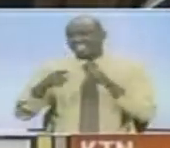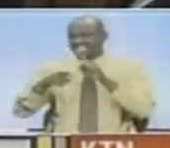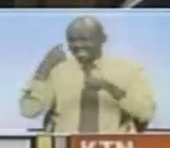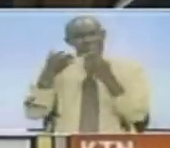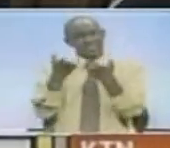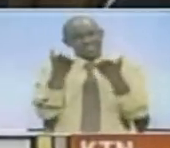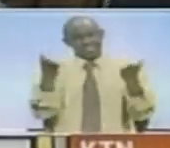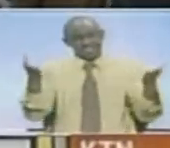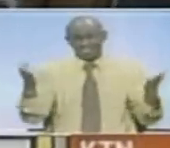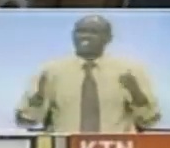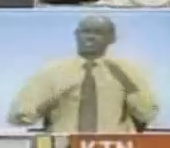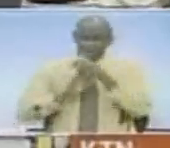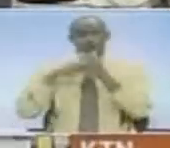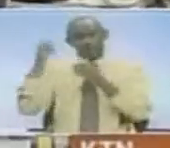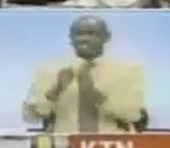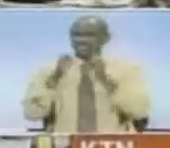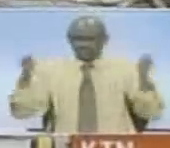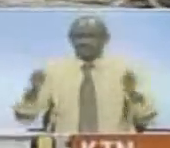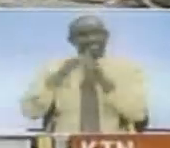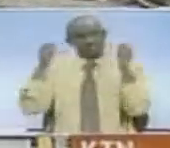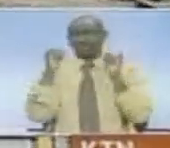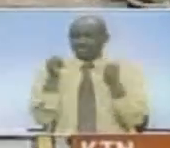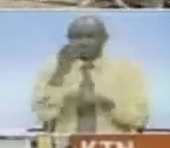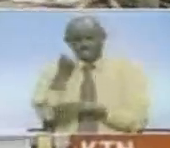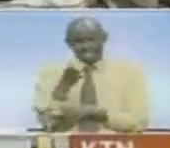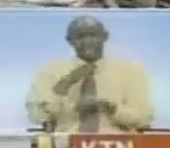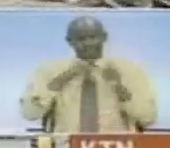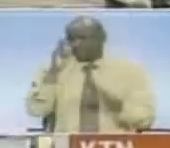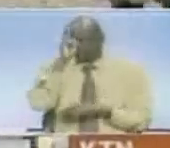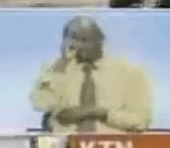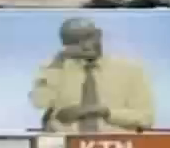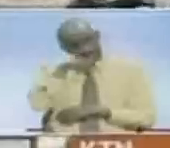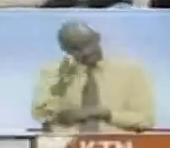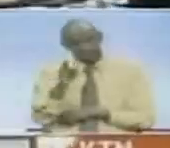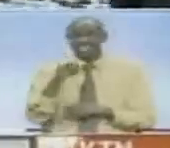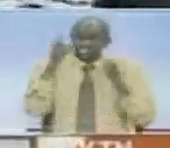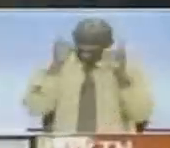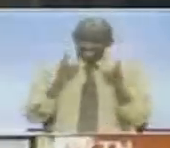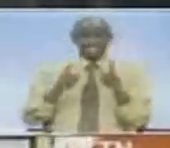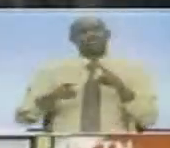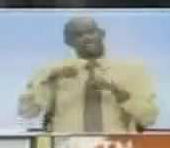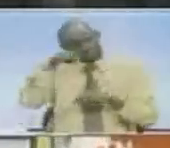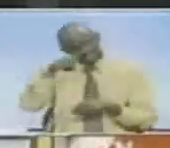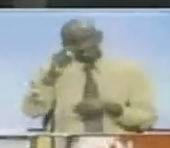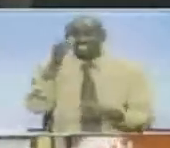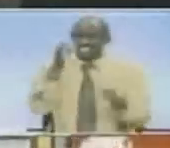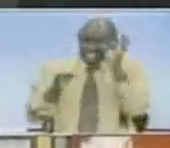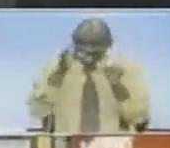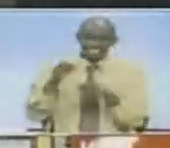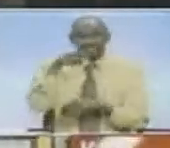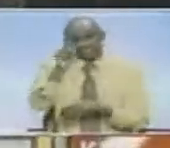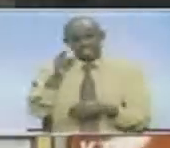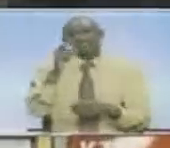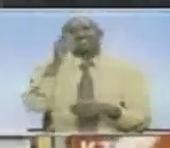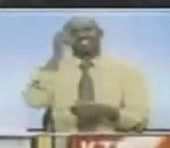kugonga vichwa vya habari. Baadhi ya maafisa wa kulinda usalama wameamua kuwa wao ndio majaji na mawakili